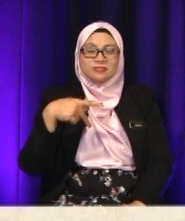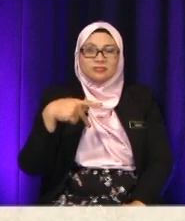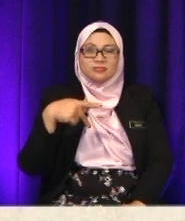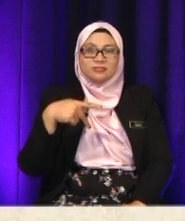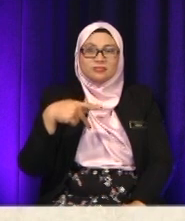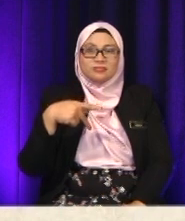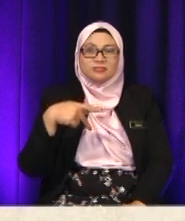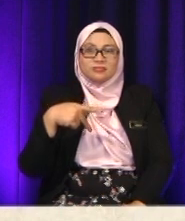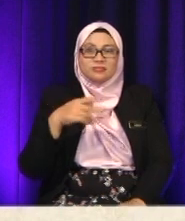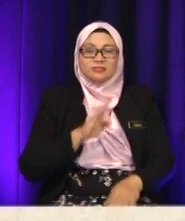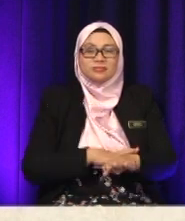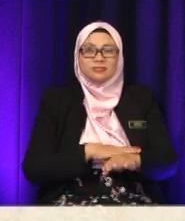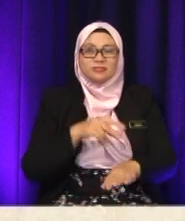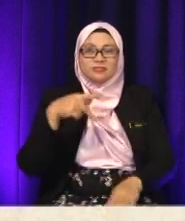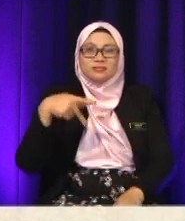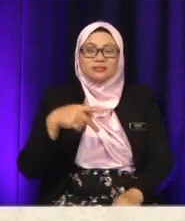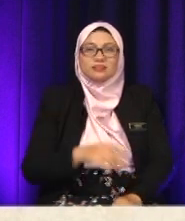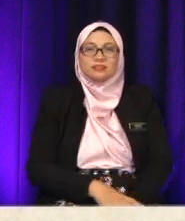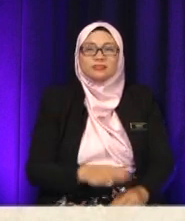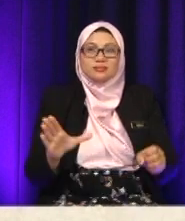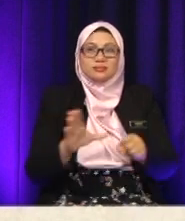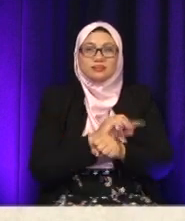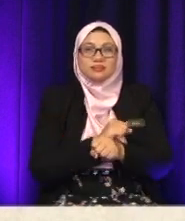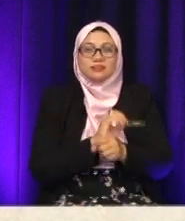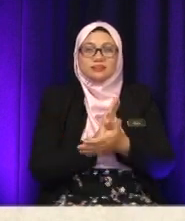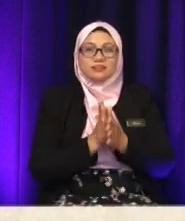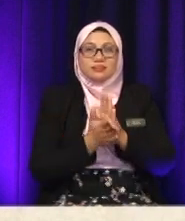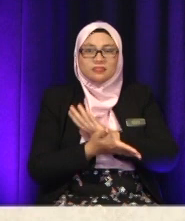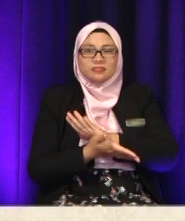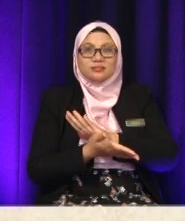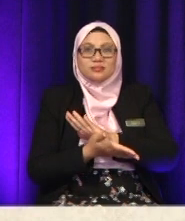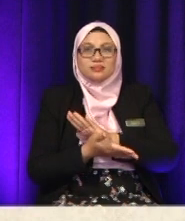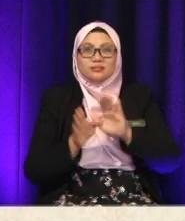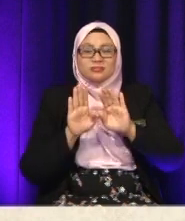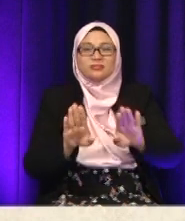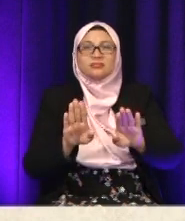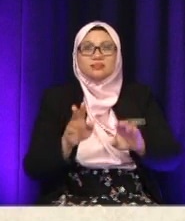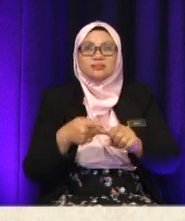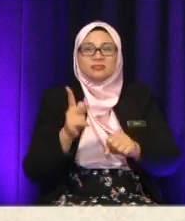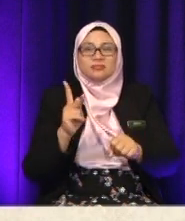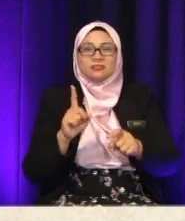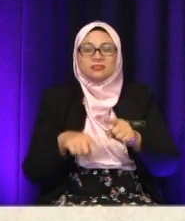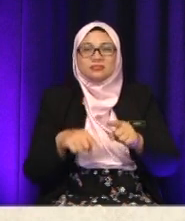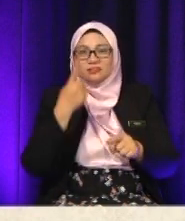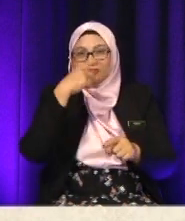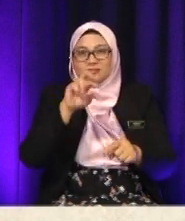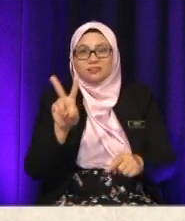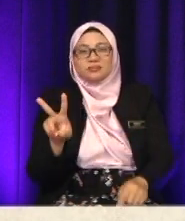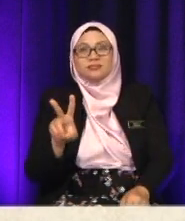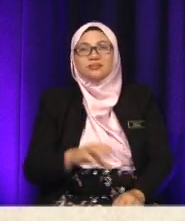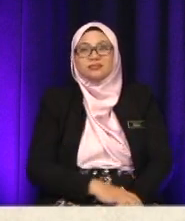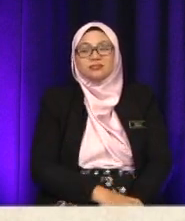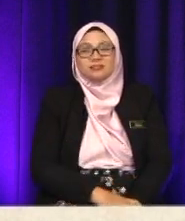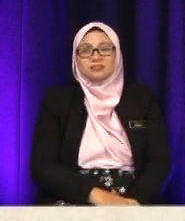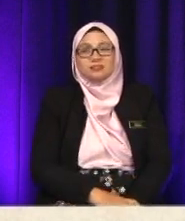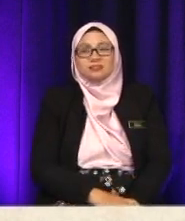di sini dia penuhkan sini jadi ombak Oke dia penuh tapi untuk yang kedua adalah